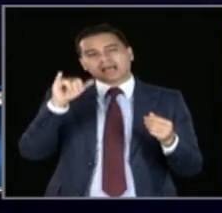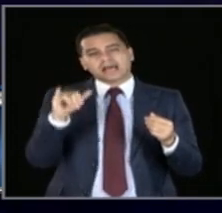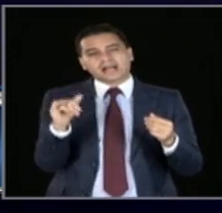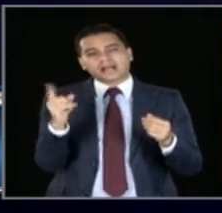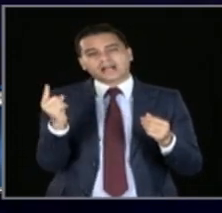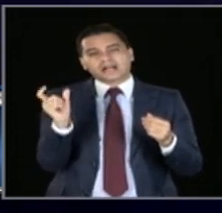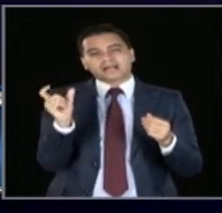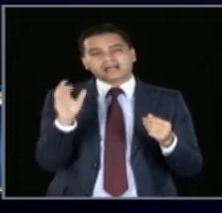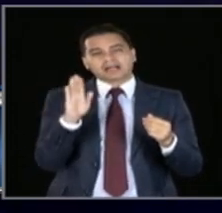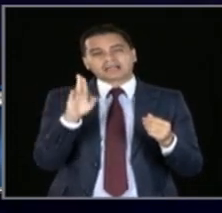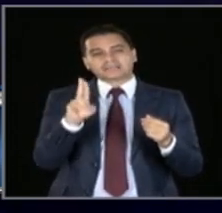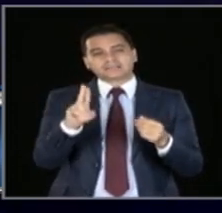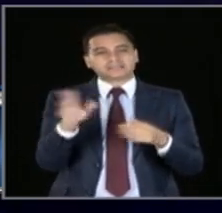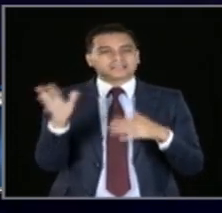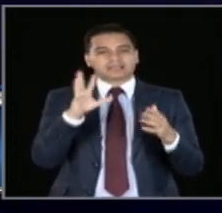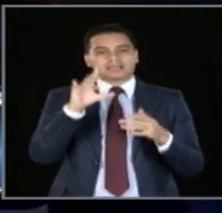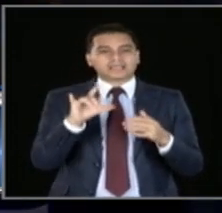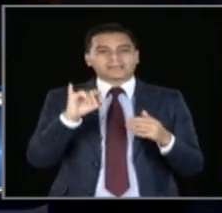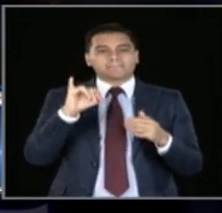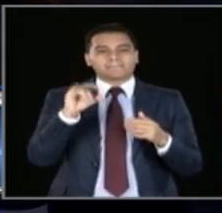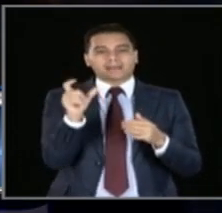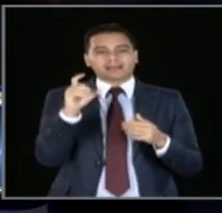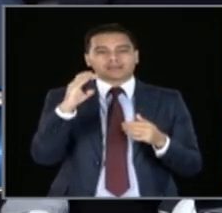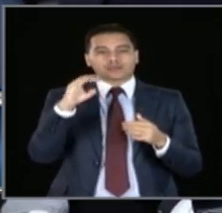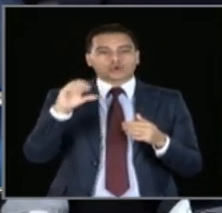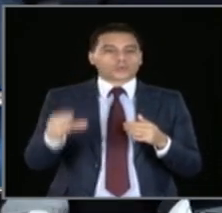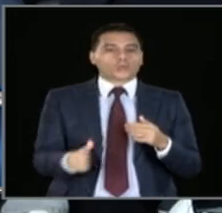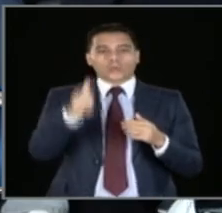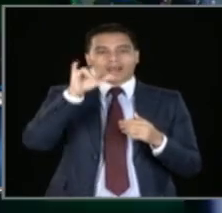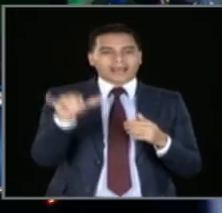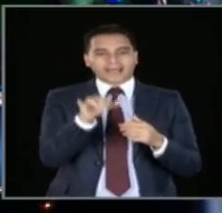احمد جمال فكرت الهدف الثالث